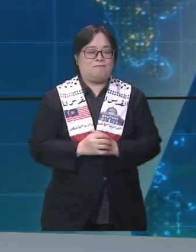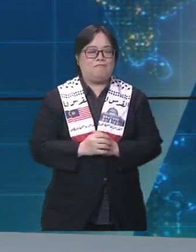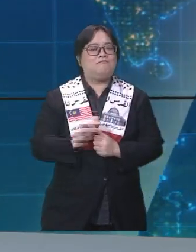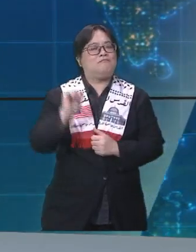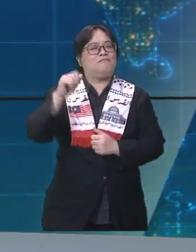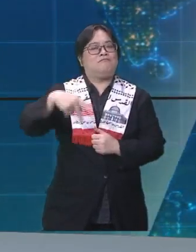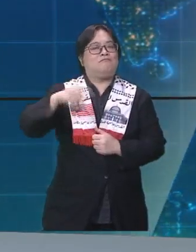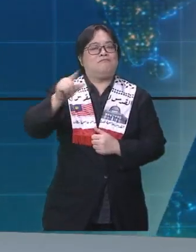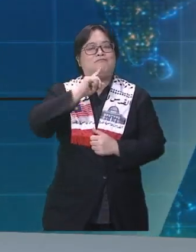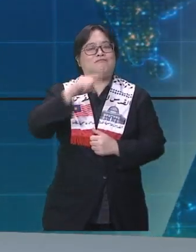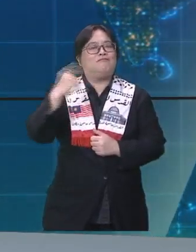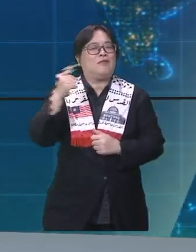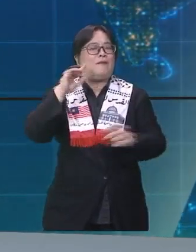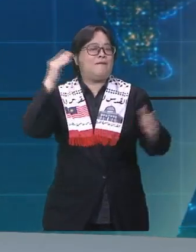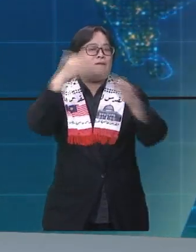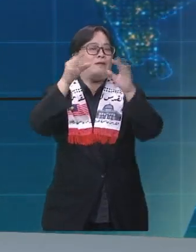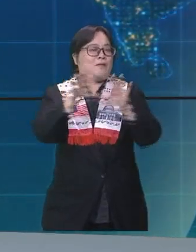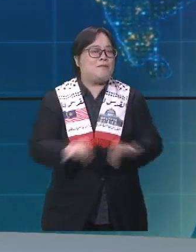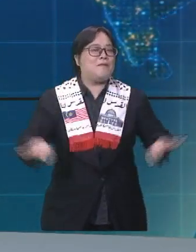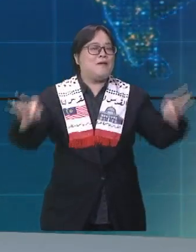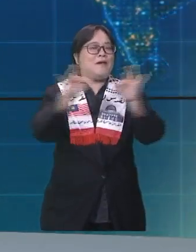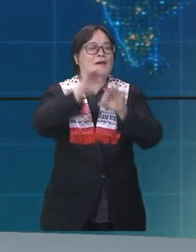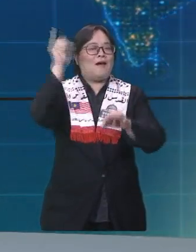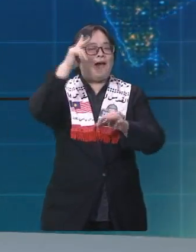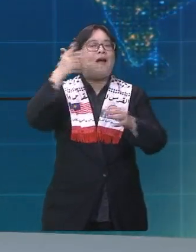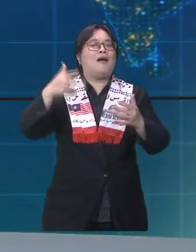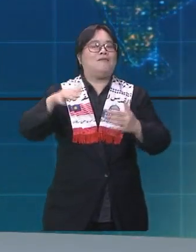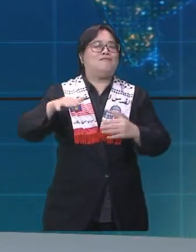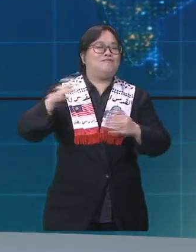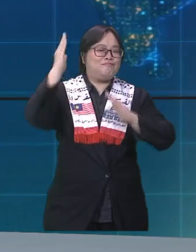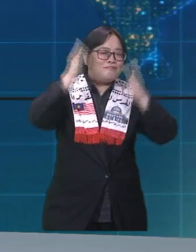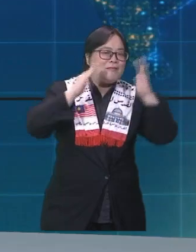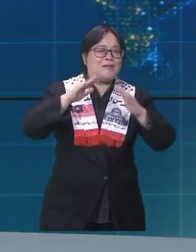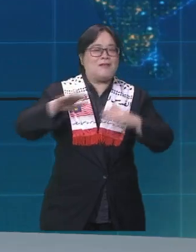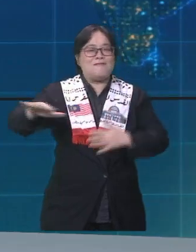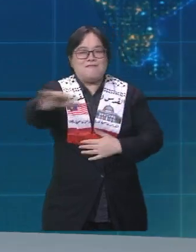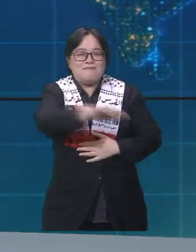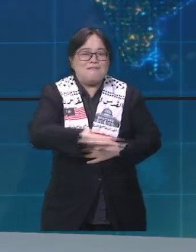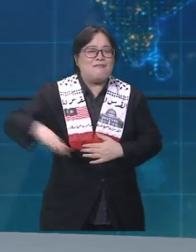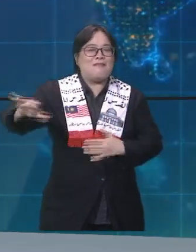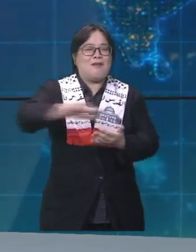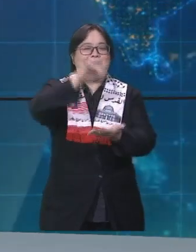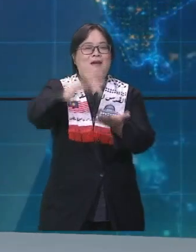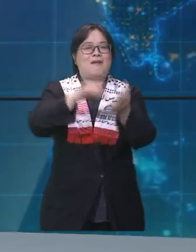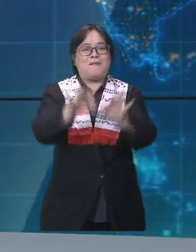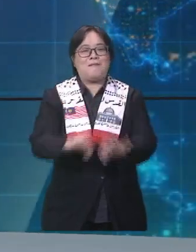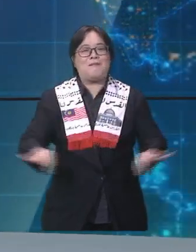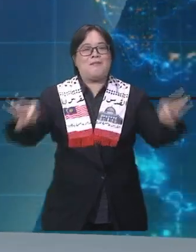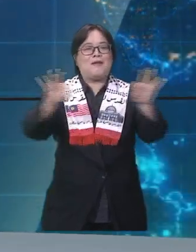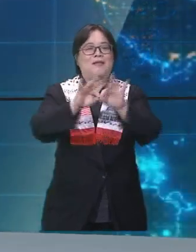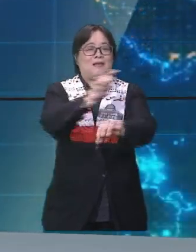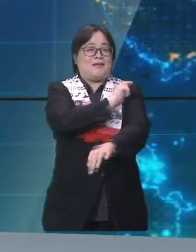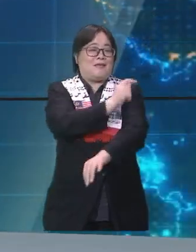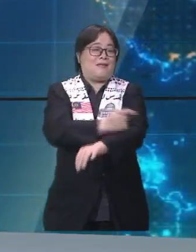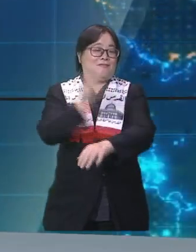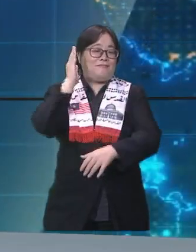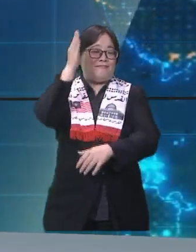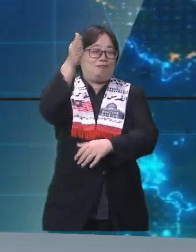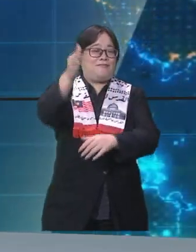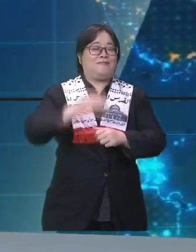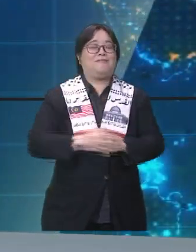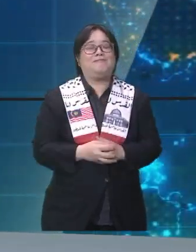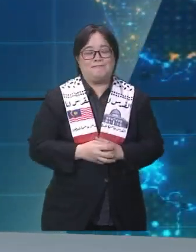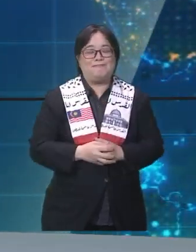2025 APG merupakan antara Fokus utama kerajaan dengan matlamat menjadikan negara dan Rantau ini sebagai hub utama